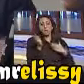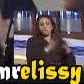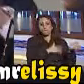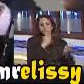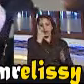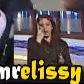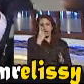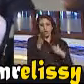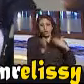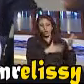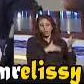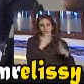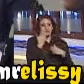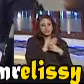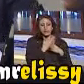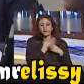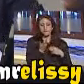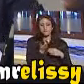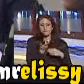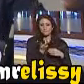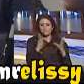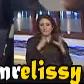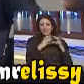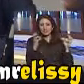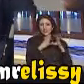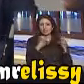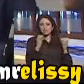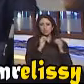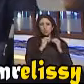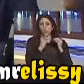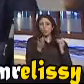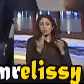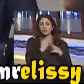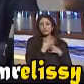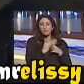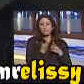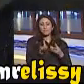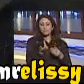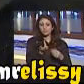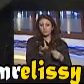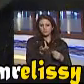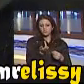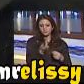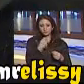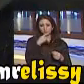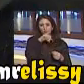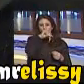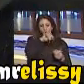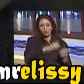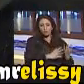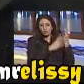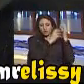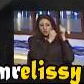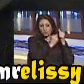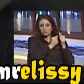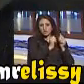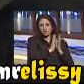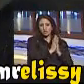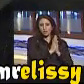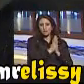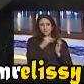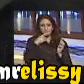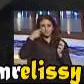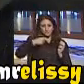الدعوة نعم. إيه وإيه التفاصيل في هذه المليونية يعني؟ نعم إحنا يعني الحمد لله والصلاة والسلام على رسول الله صلى الله عليه وسلم. أيوة والسلام.